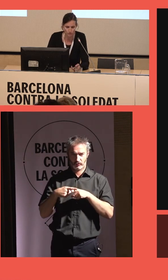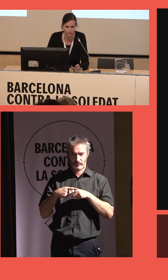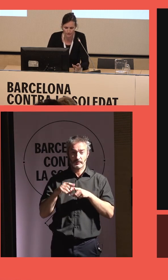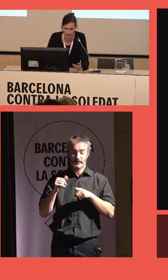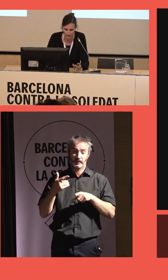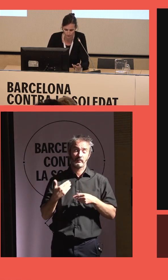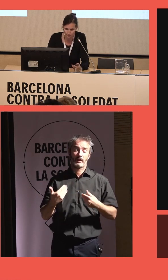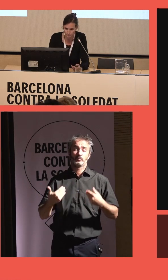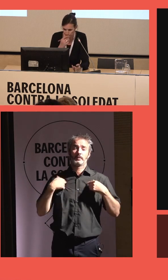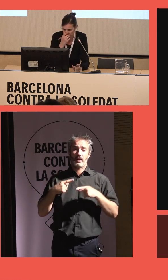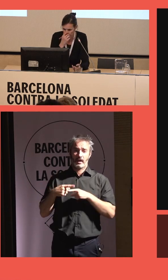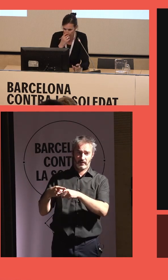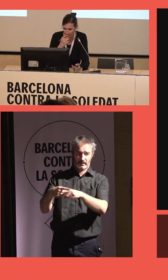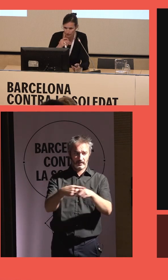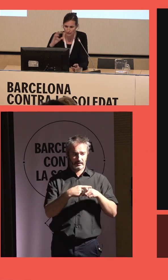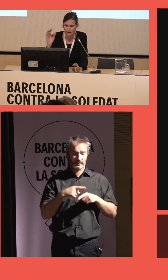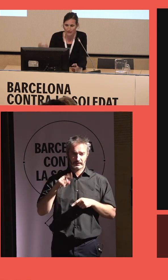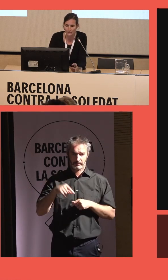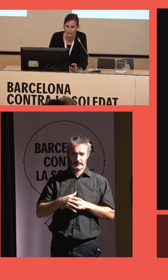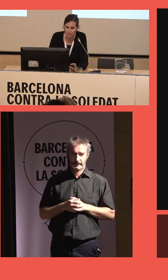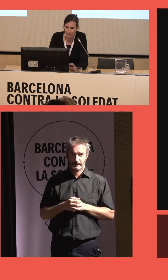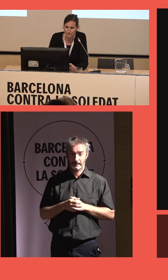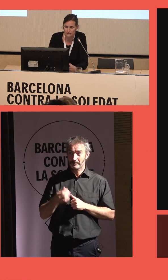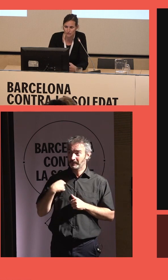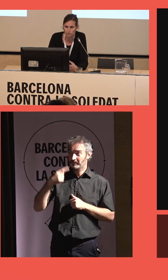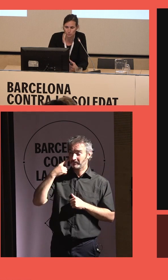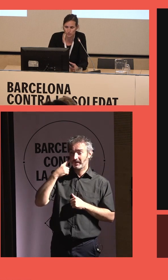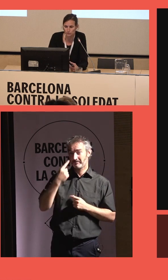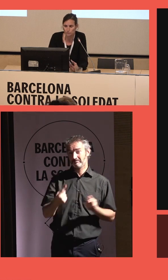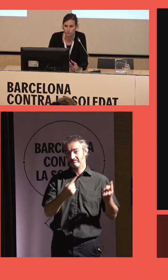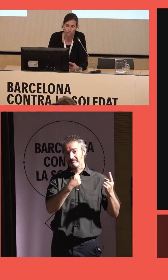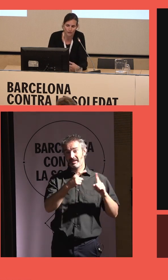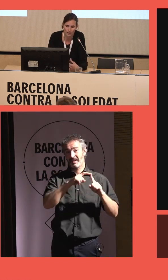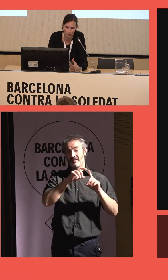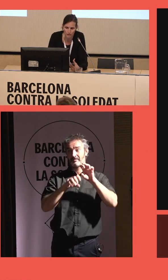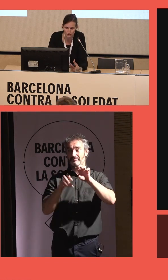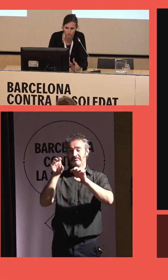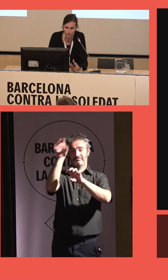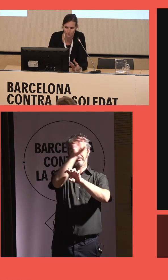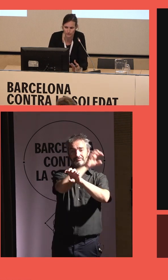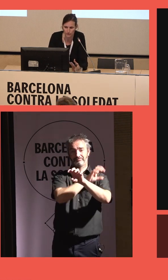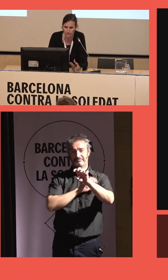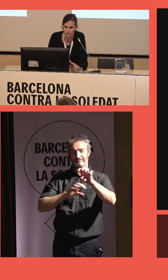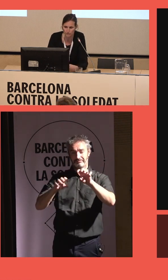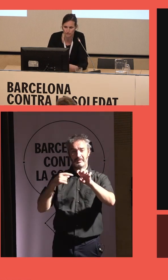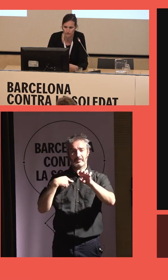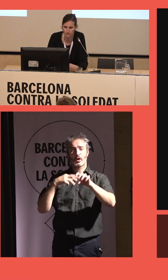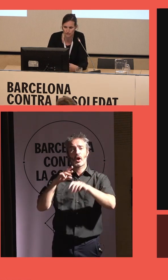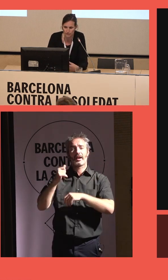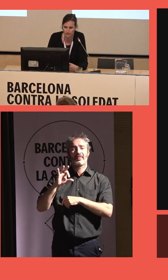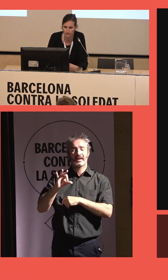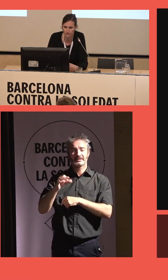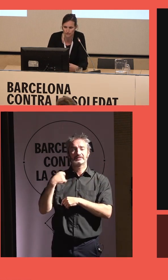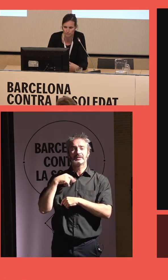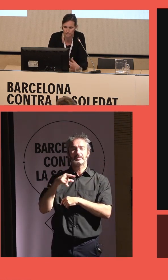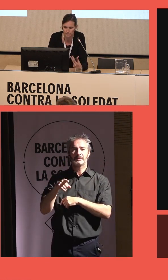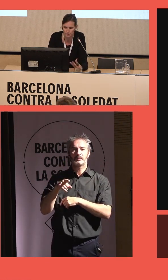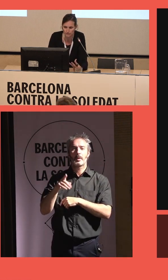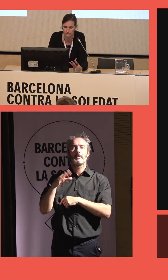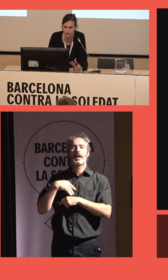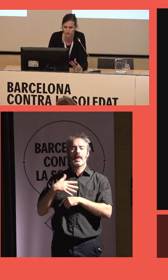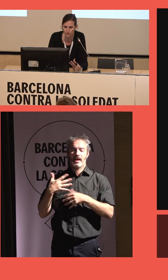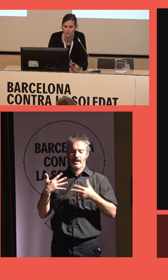corresponsabilitat aquest gràfic que és l'estructura sobre la qual es sustenta radars i que és la manera d